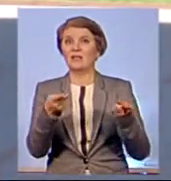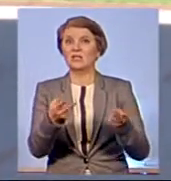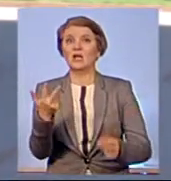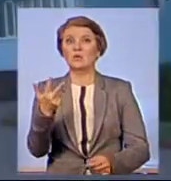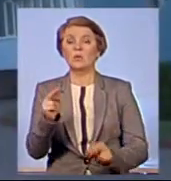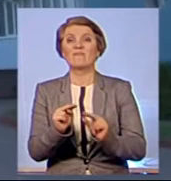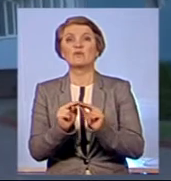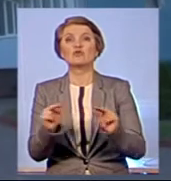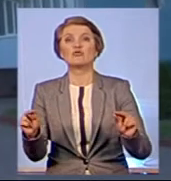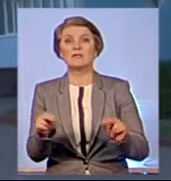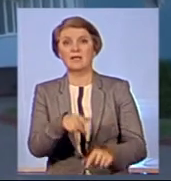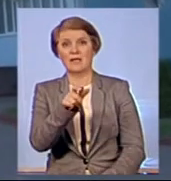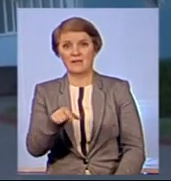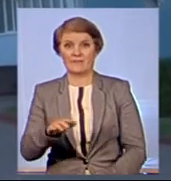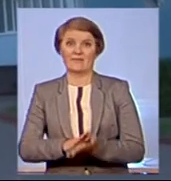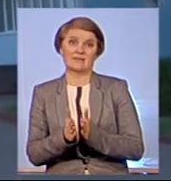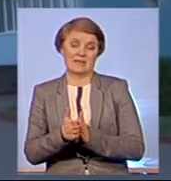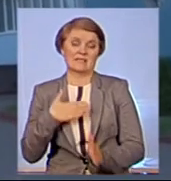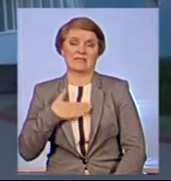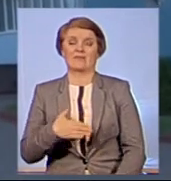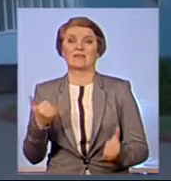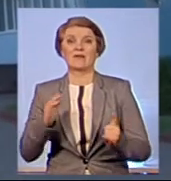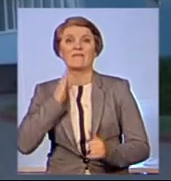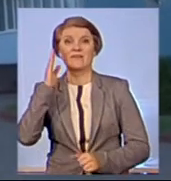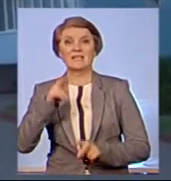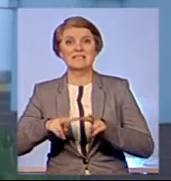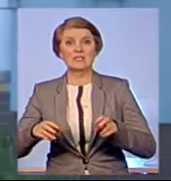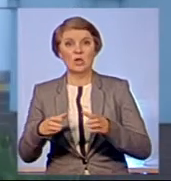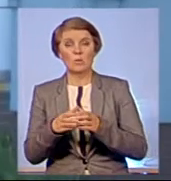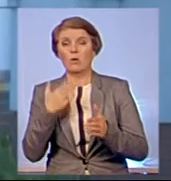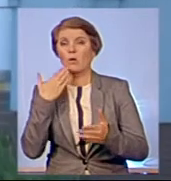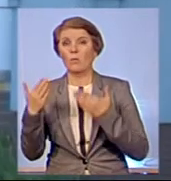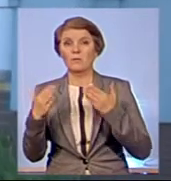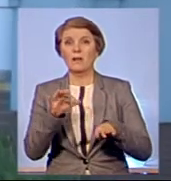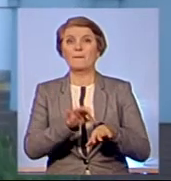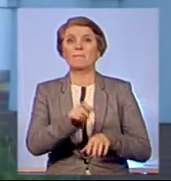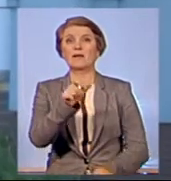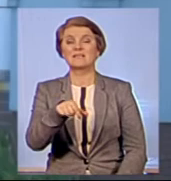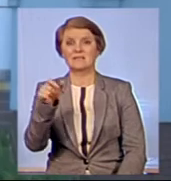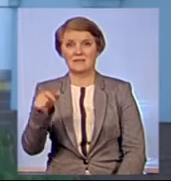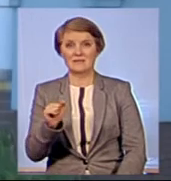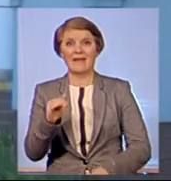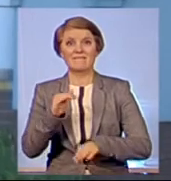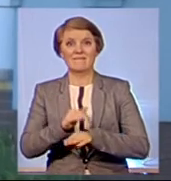Їхній стан задовільний. Сьогодні вранці слідчо-оперативна група опитала пацієнтів. За фактом отруєння школярів